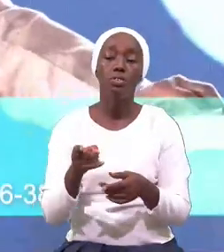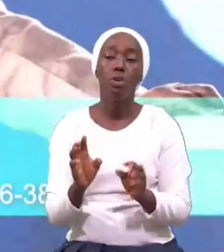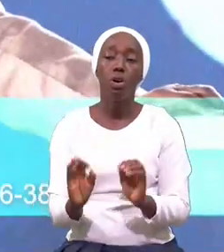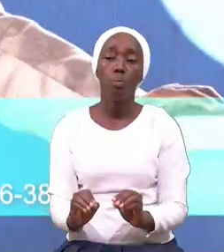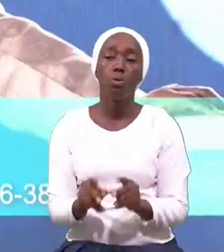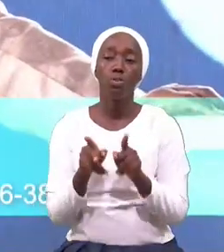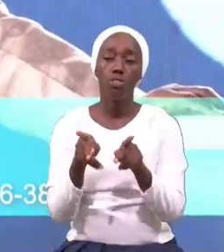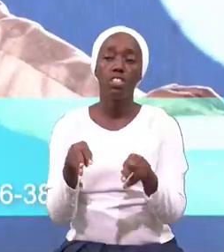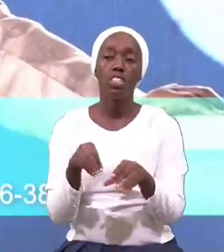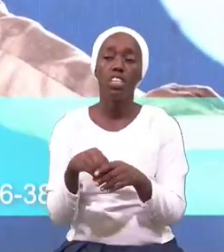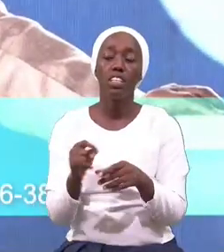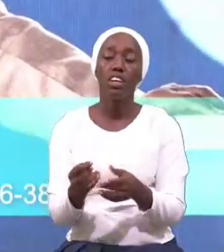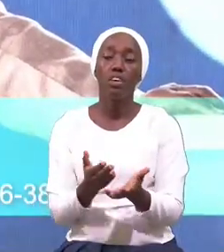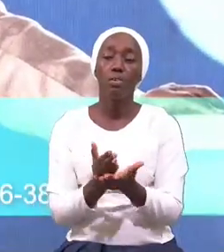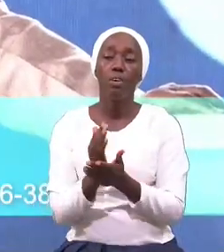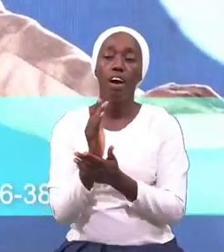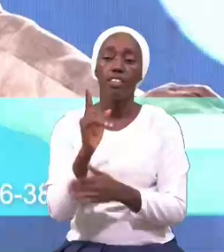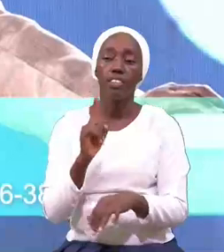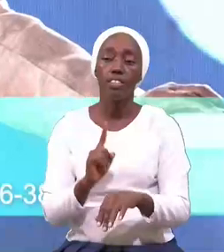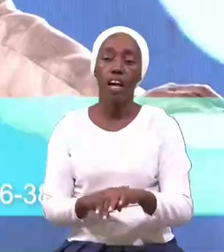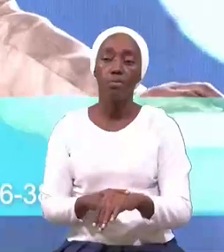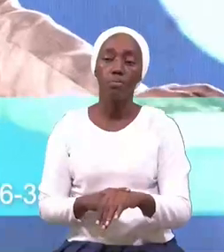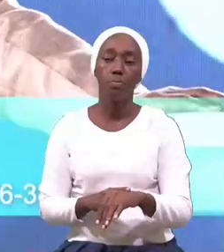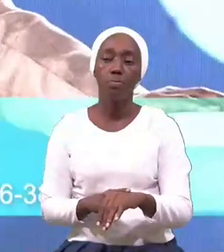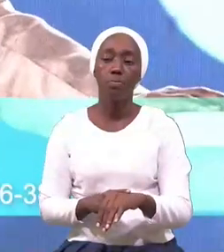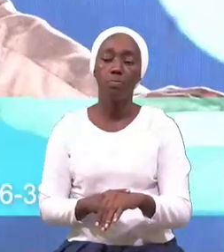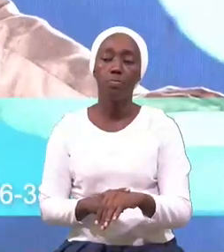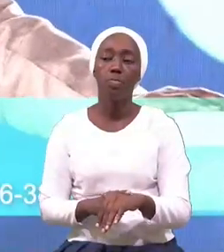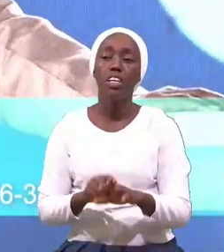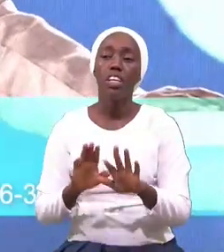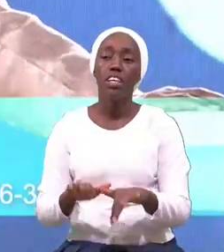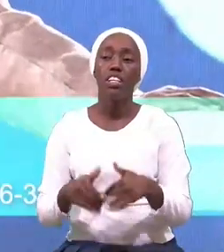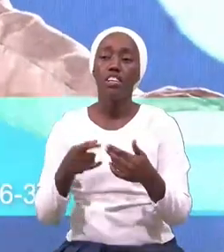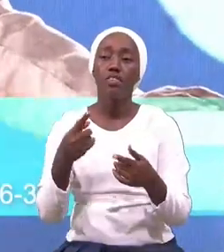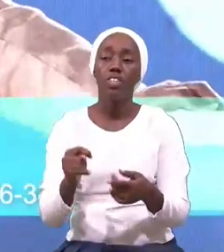Il vous a donné l'opportunité dans la saison sèche.